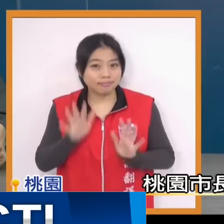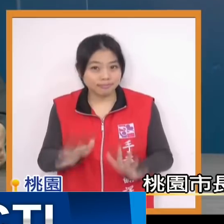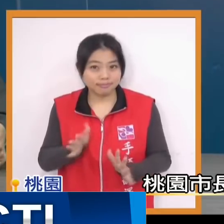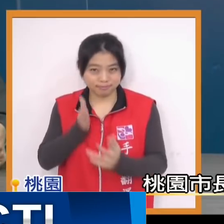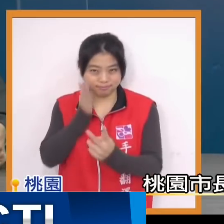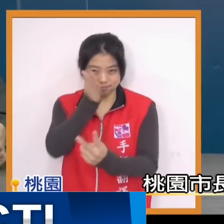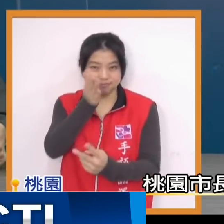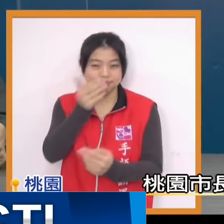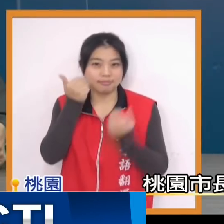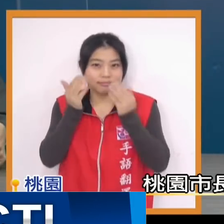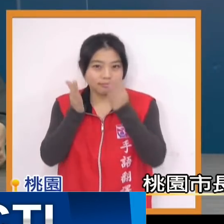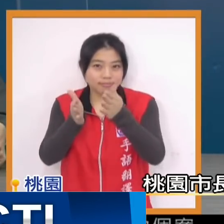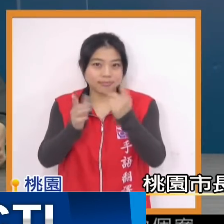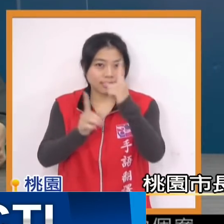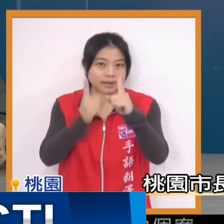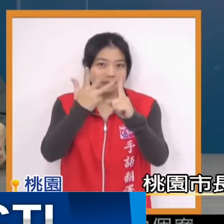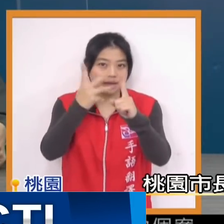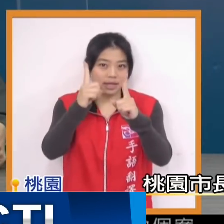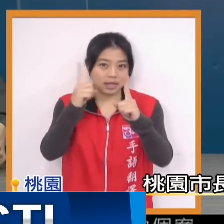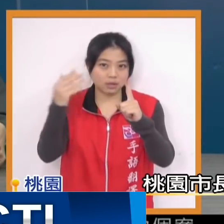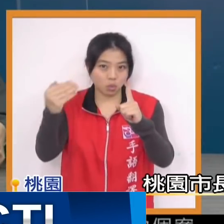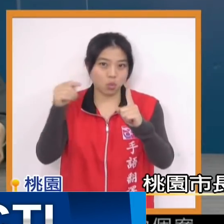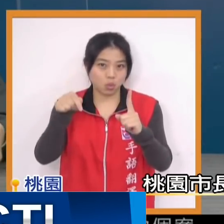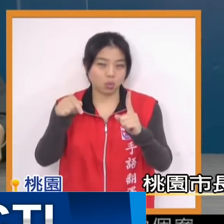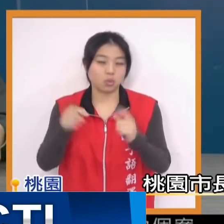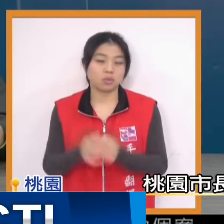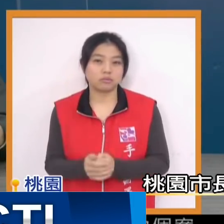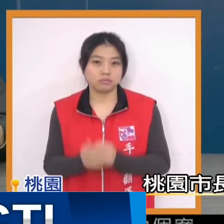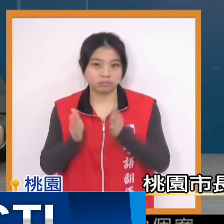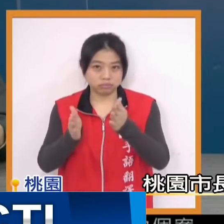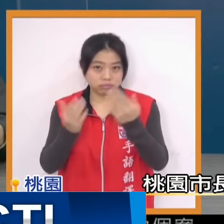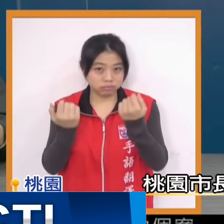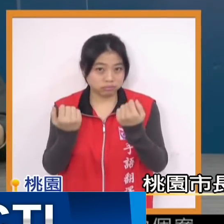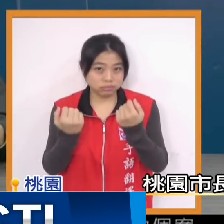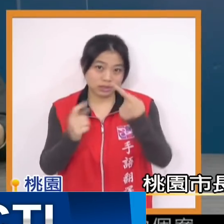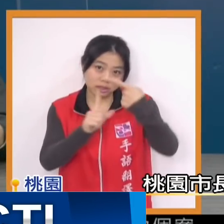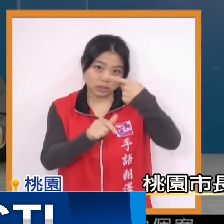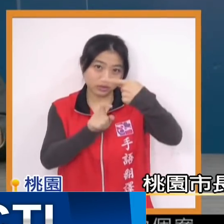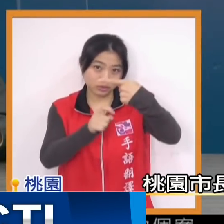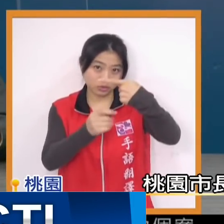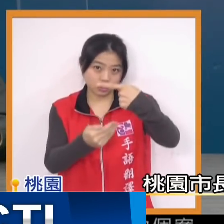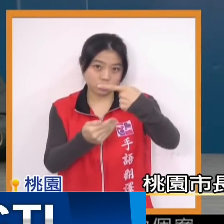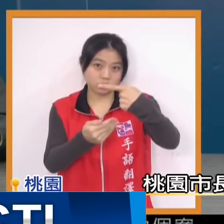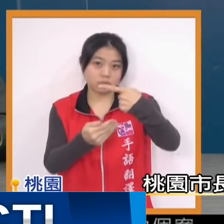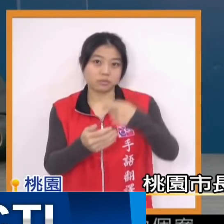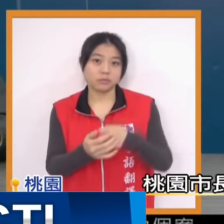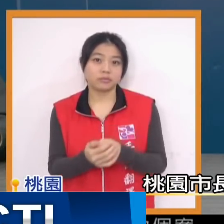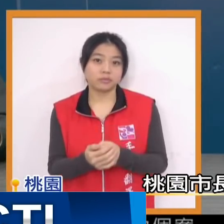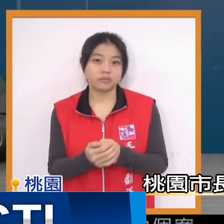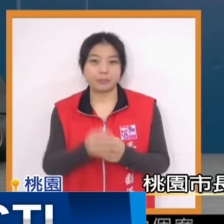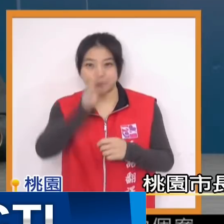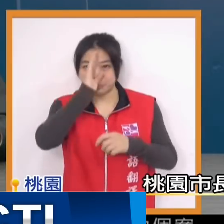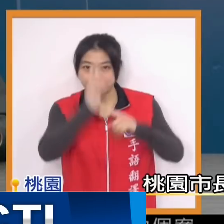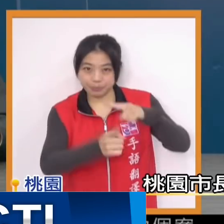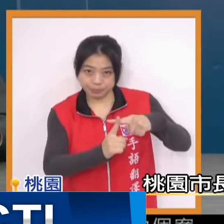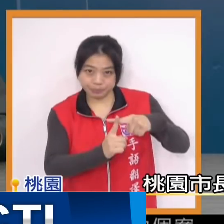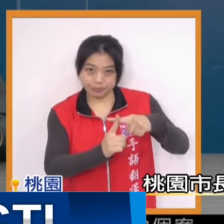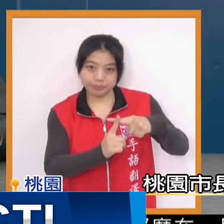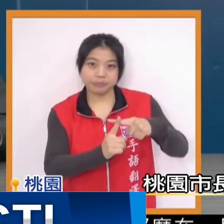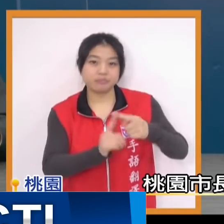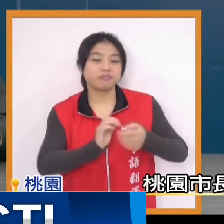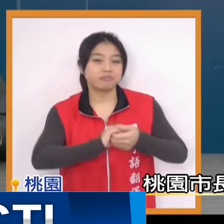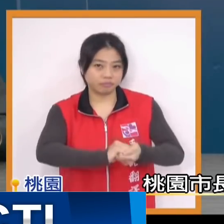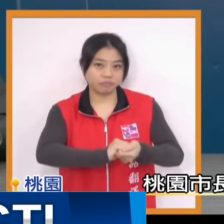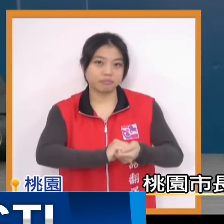案18119，那么在1月19号，那么确诊确